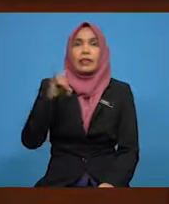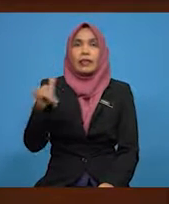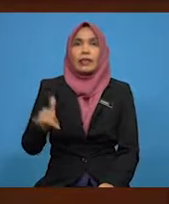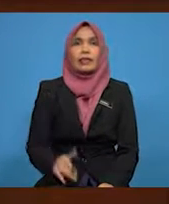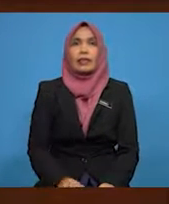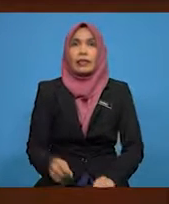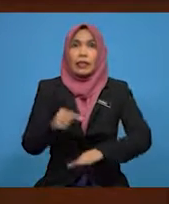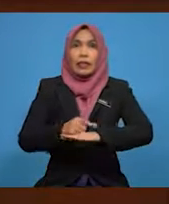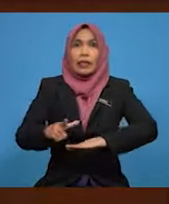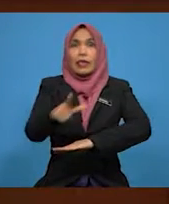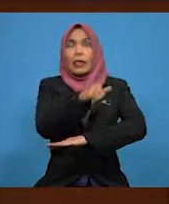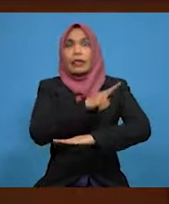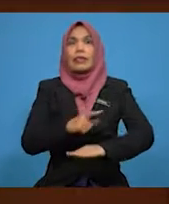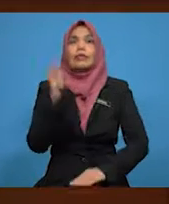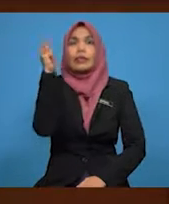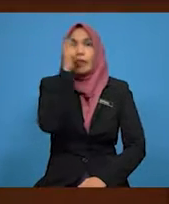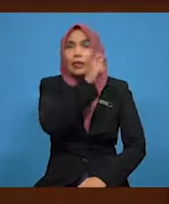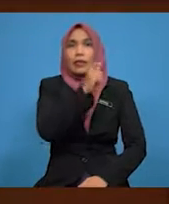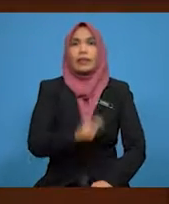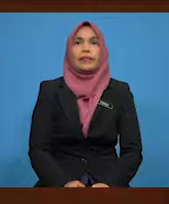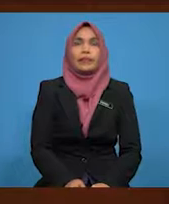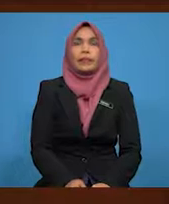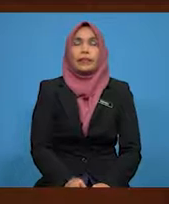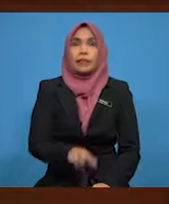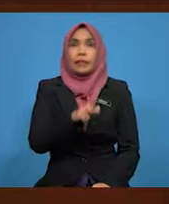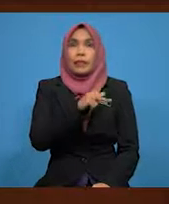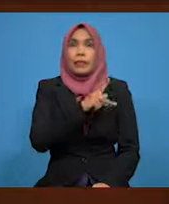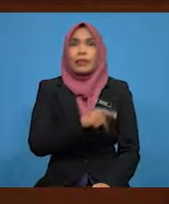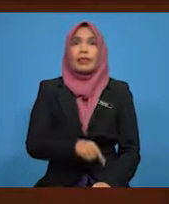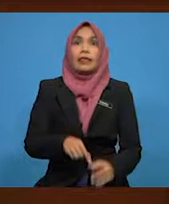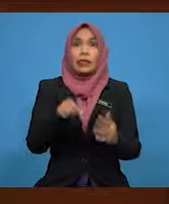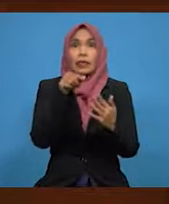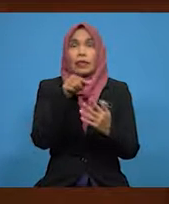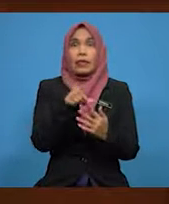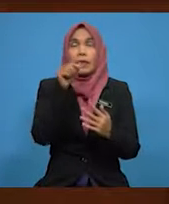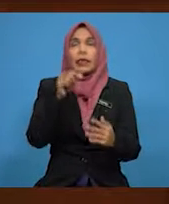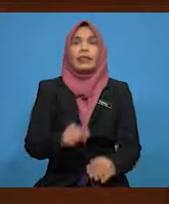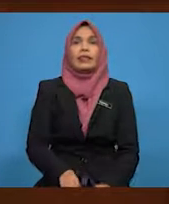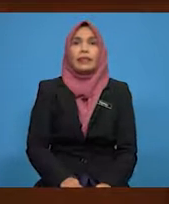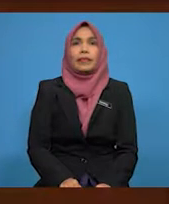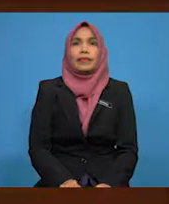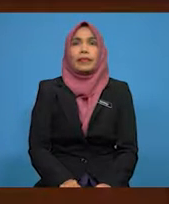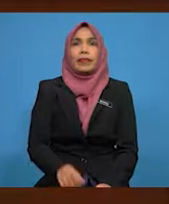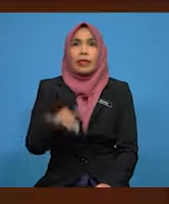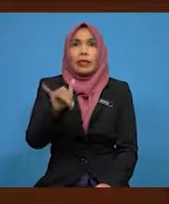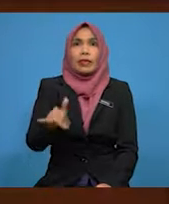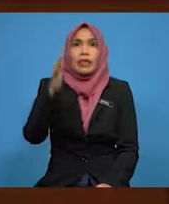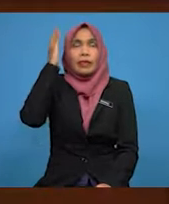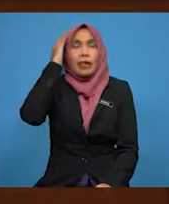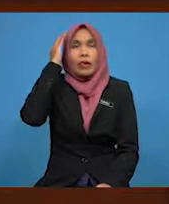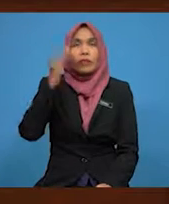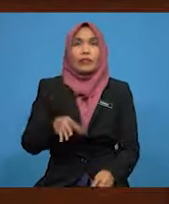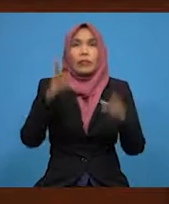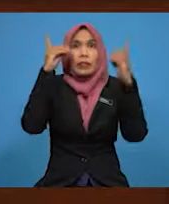Kebiasaannya di ladang ternakan poultry, seseorang penyelia dilantik sebagai pekerja yang mempunyai latar